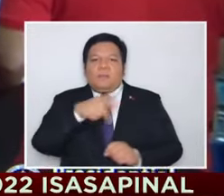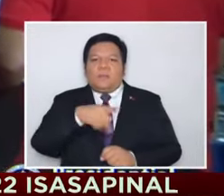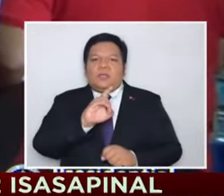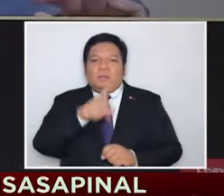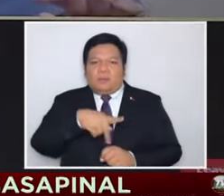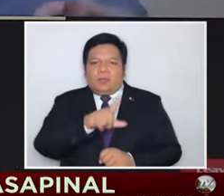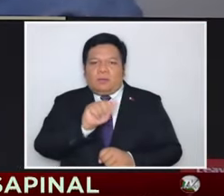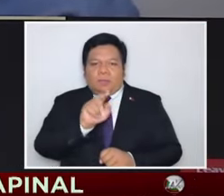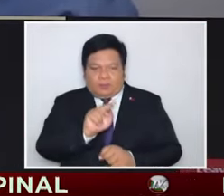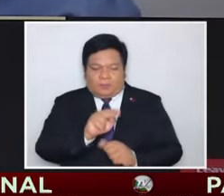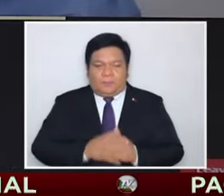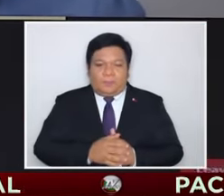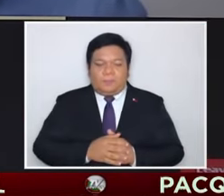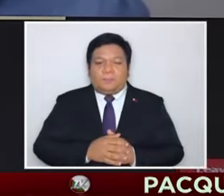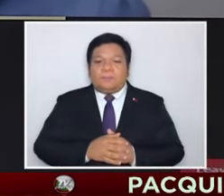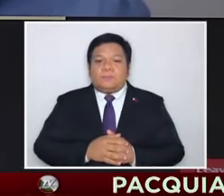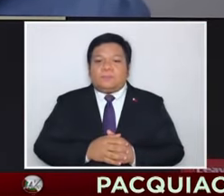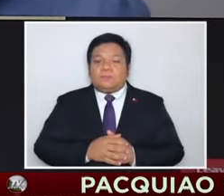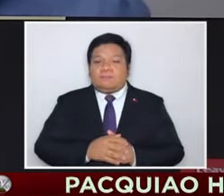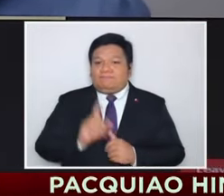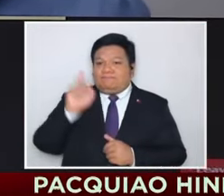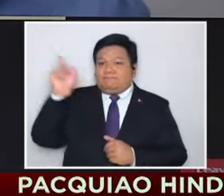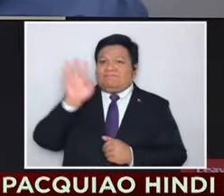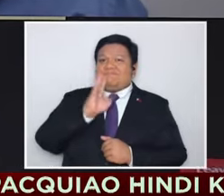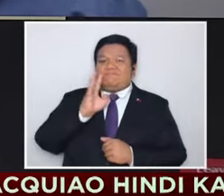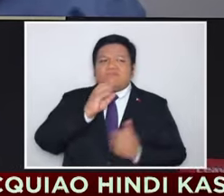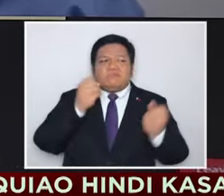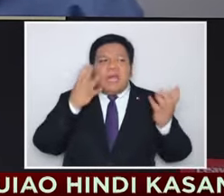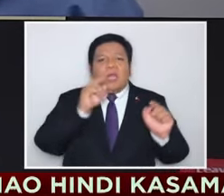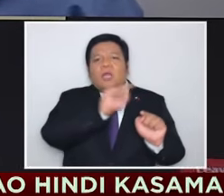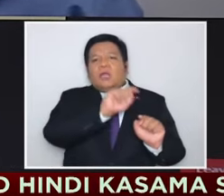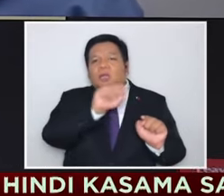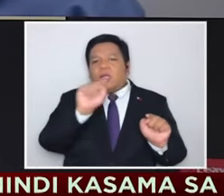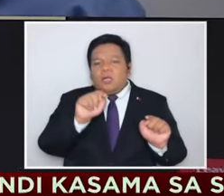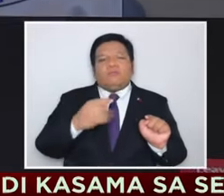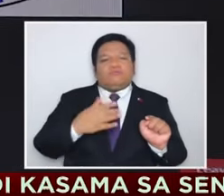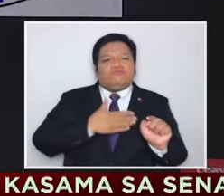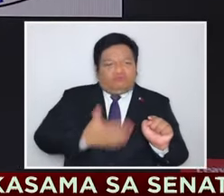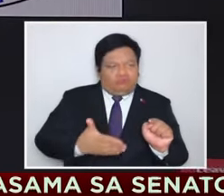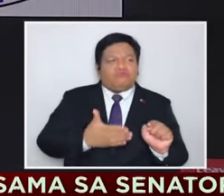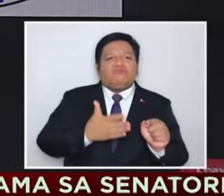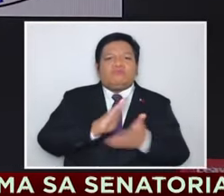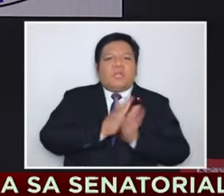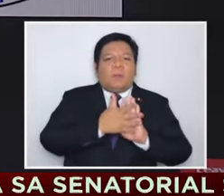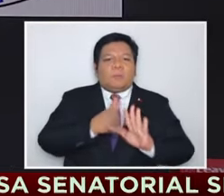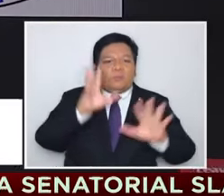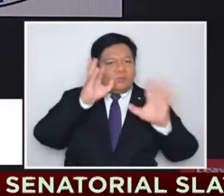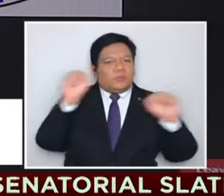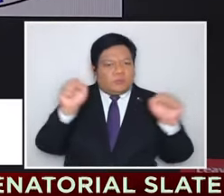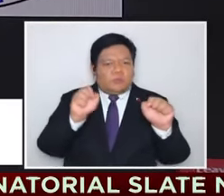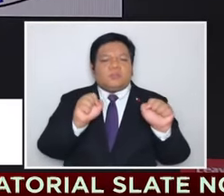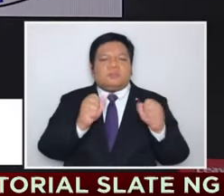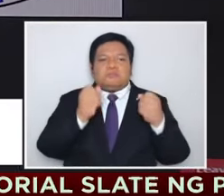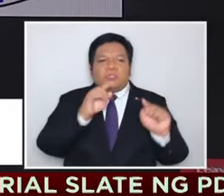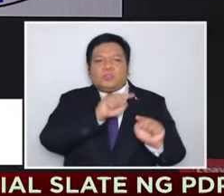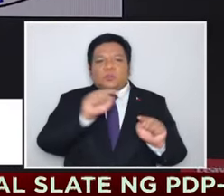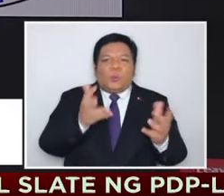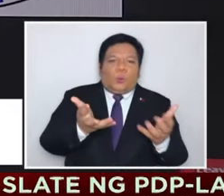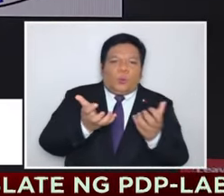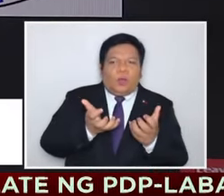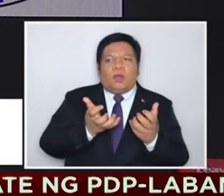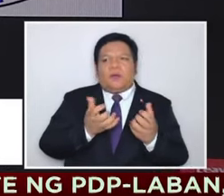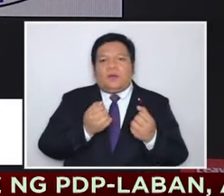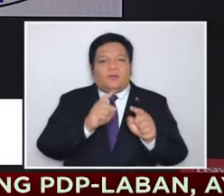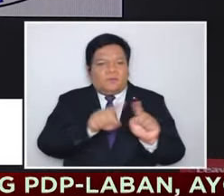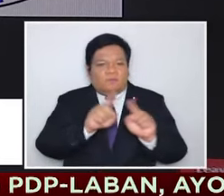Pangulo. Marami naman nag-signify ng marami naman mga wannabes. No? Maraming wannabes, there are pool of